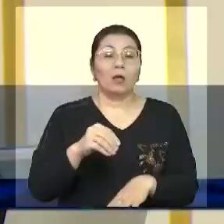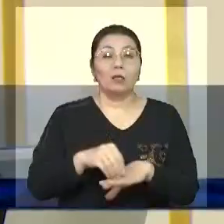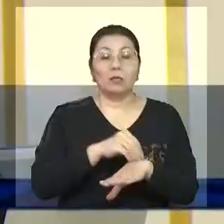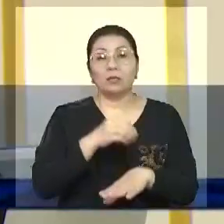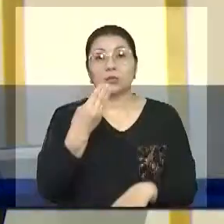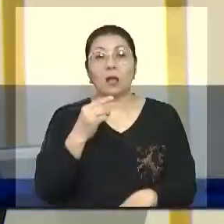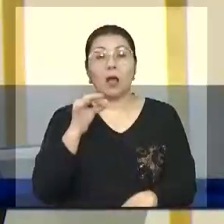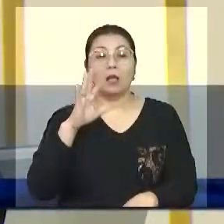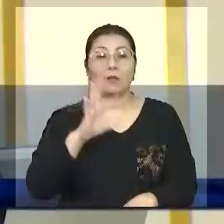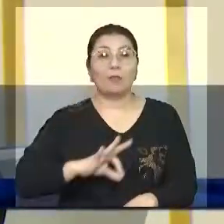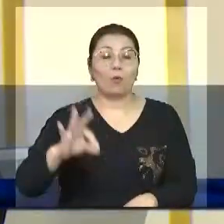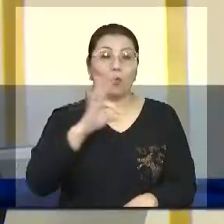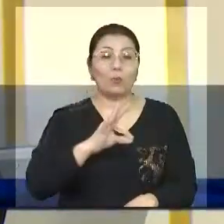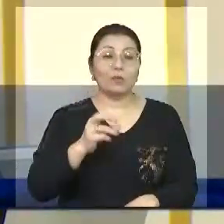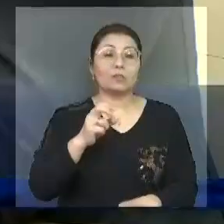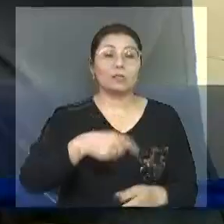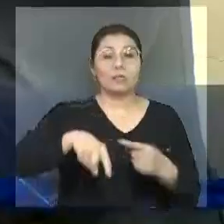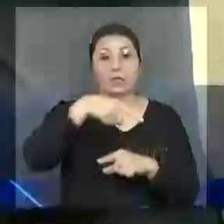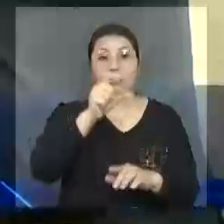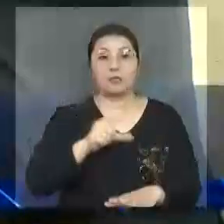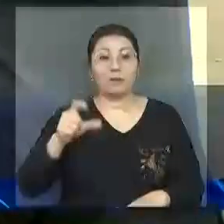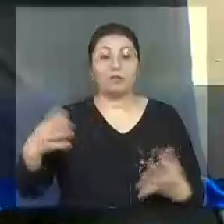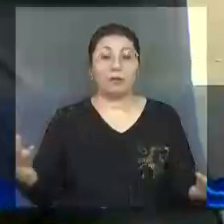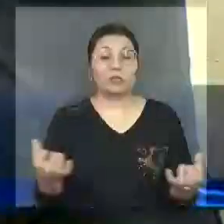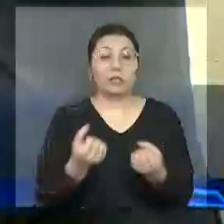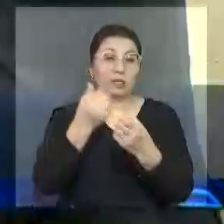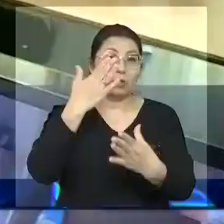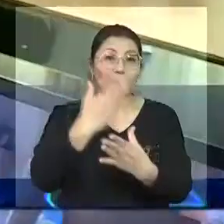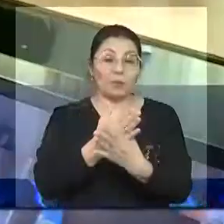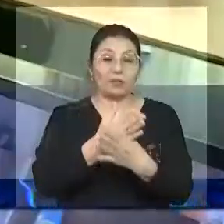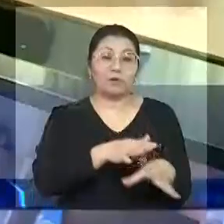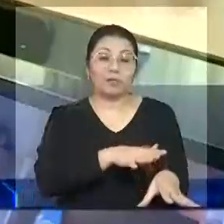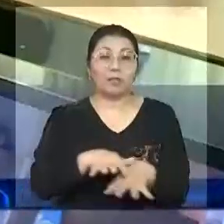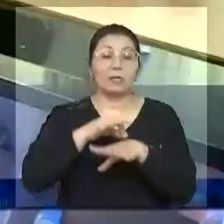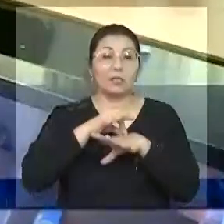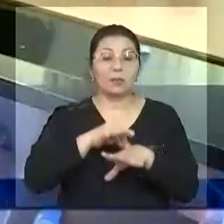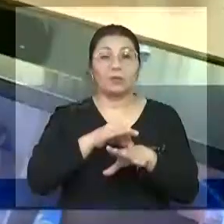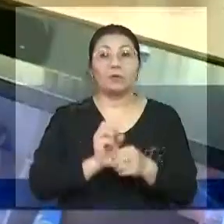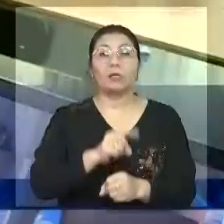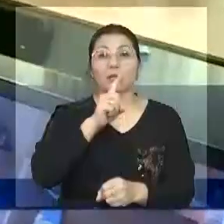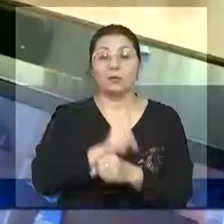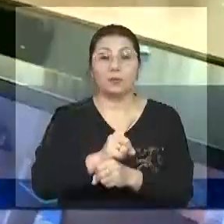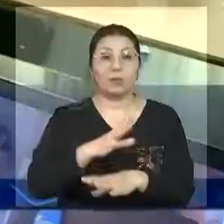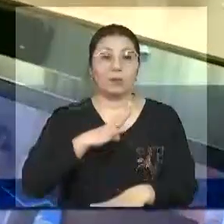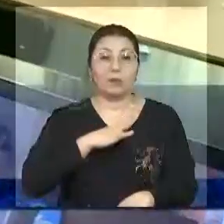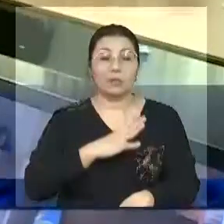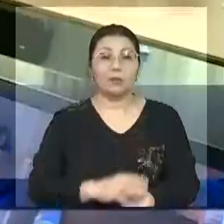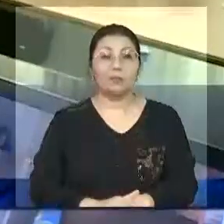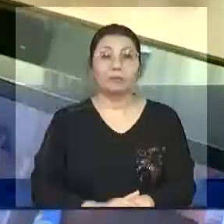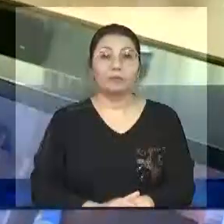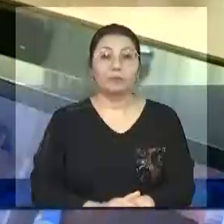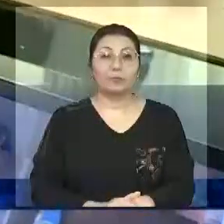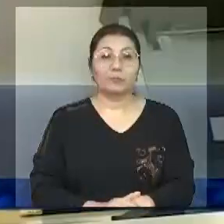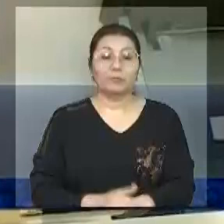Шахаров облыстың экспорттаушы кәсіпкерлерін мемлекеттік қолдау шараларымен кеңінен қамту үшін нақты тапсырмалар жүктеді. Тікелей